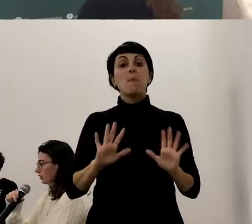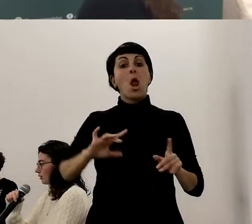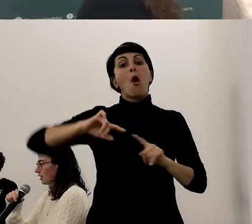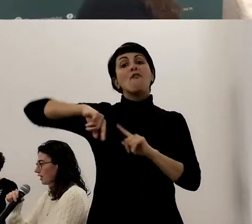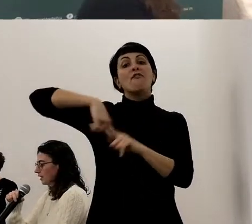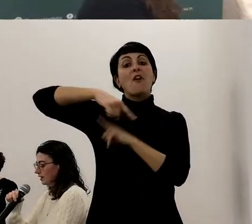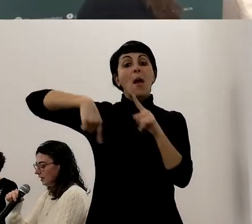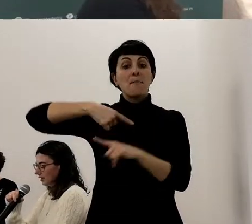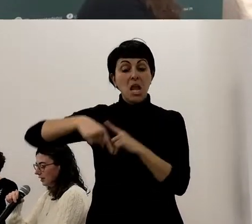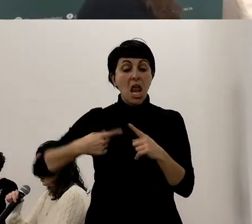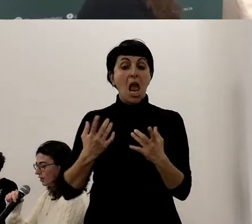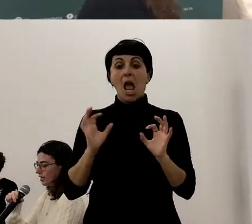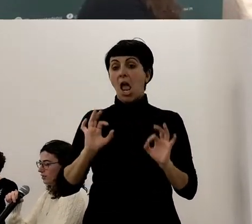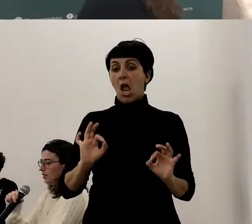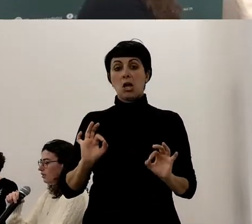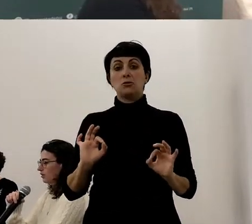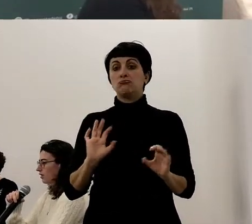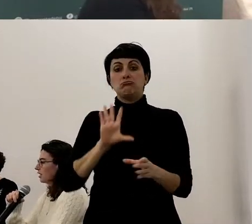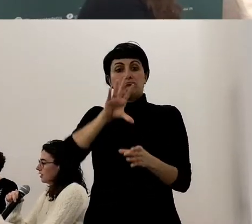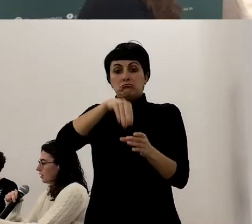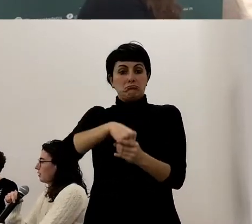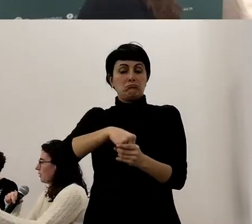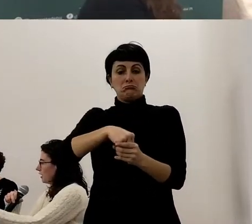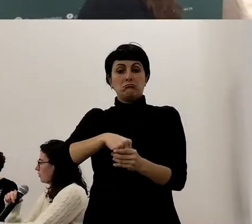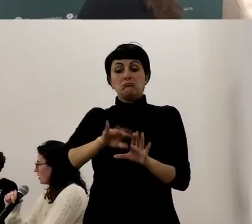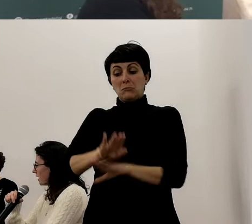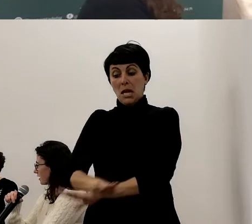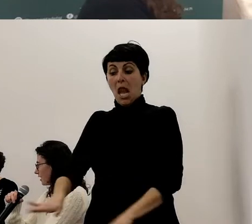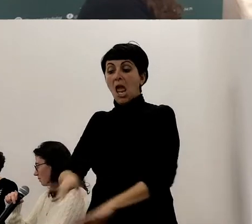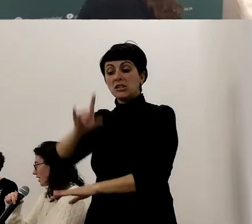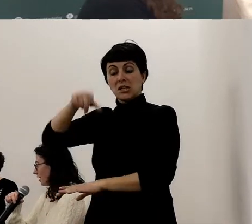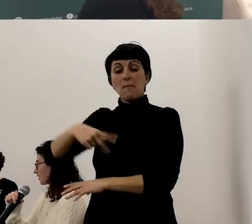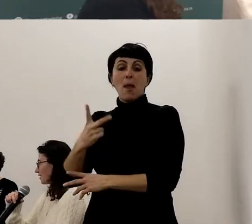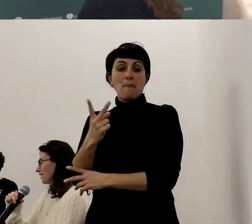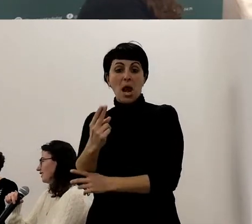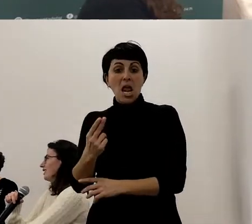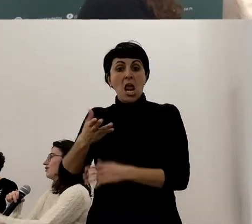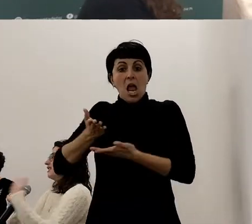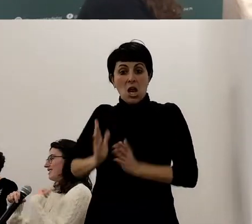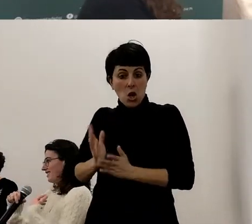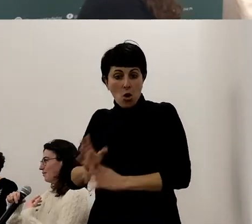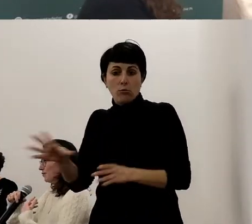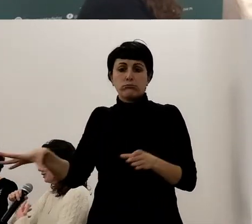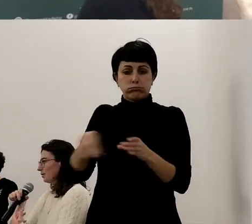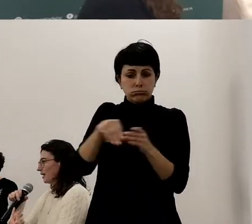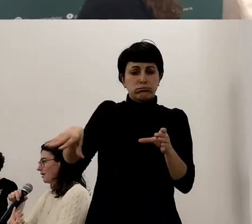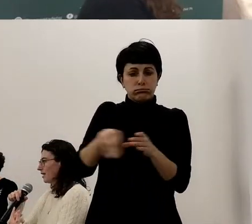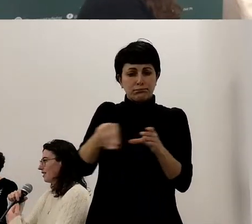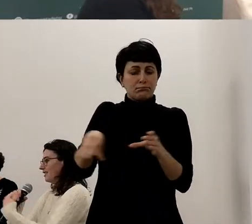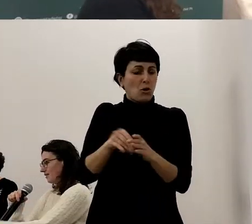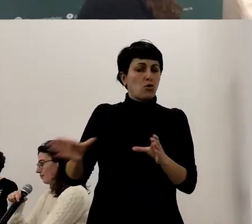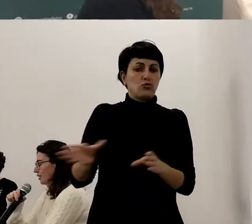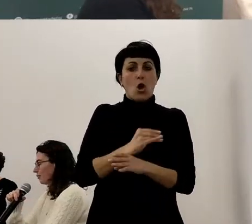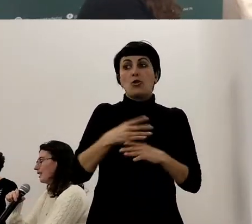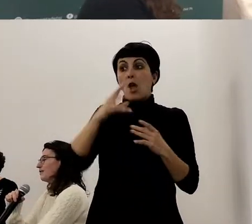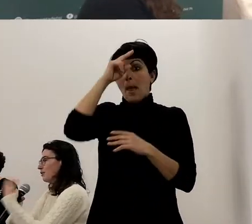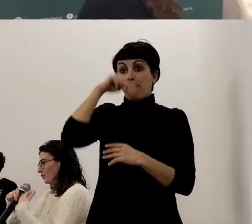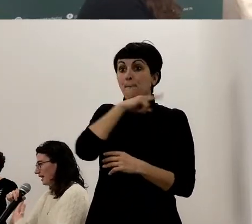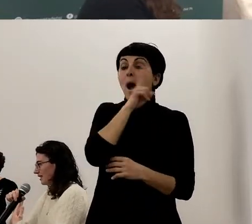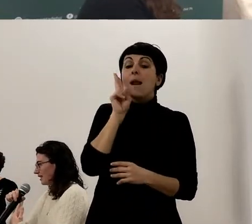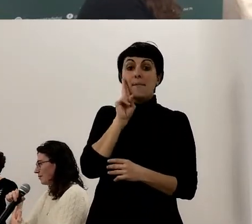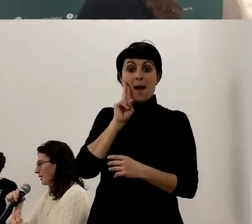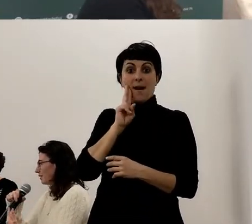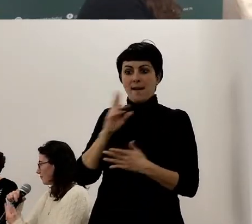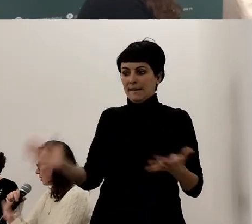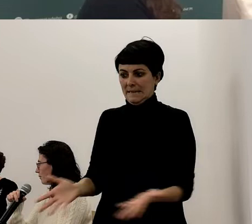portar els gegantons de la colla, aleshores doncs també com els pares i les mares, i d'aquí era quan els motivàvem a dir veniu pel nen,